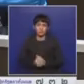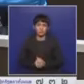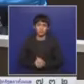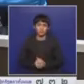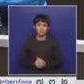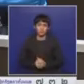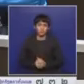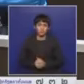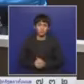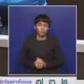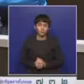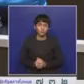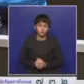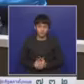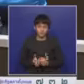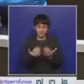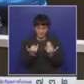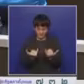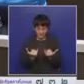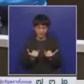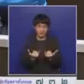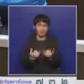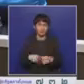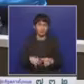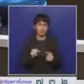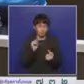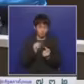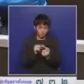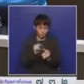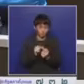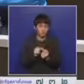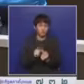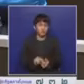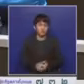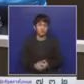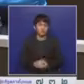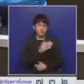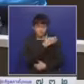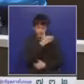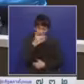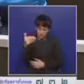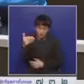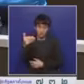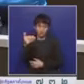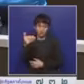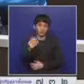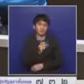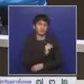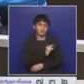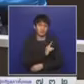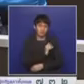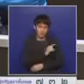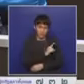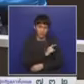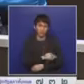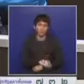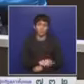นี้ 3สถาบันหลักของประเทศไทยก็คือชาติศาสนา